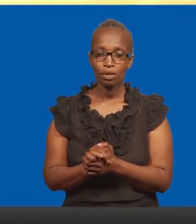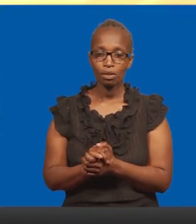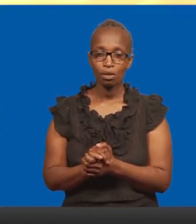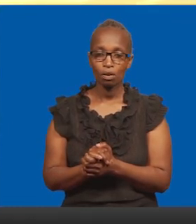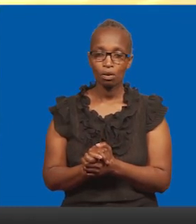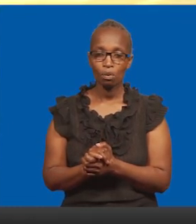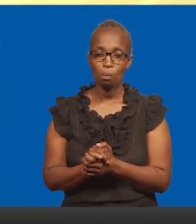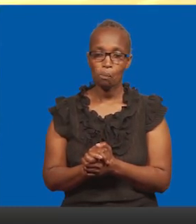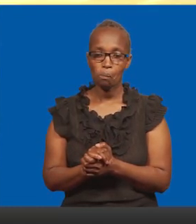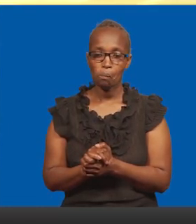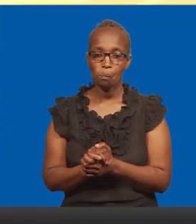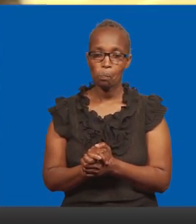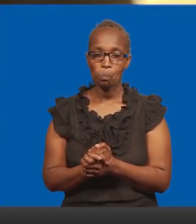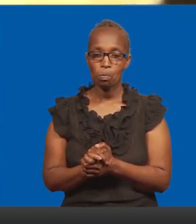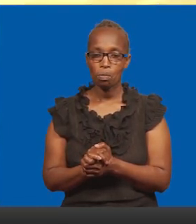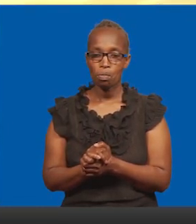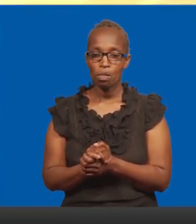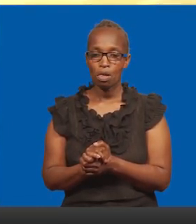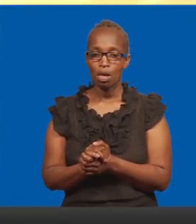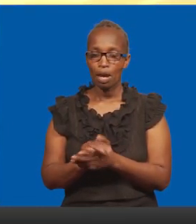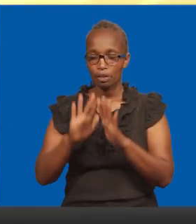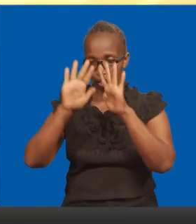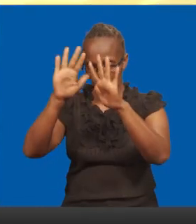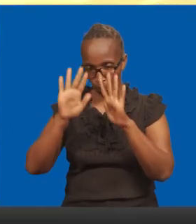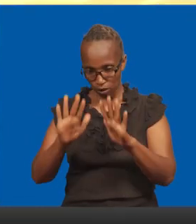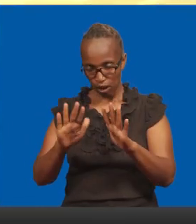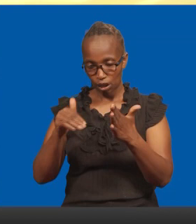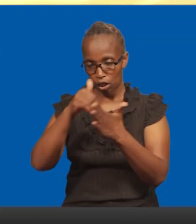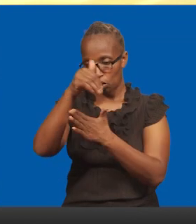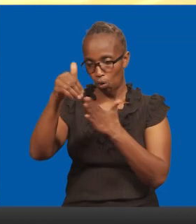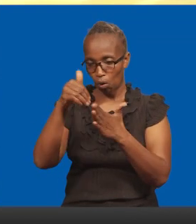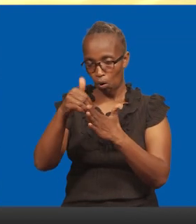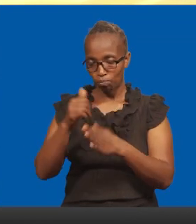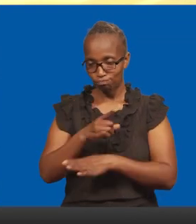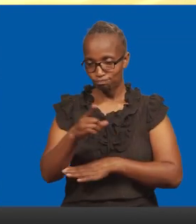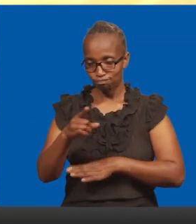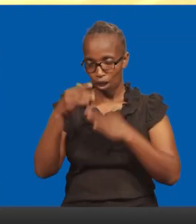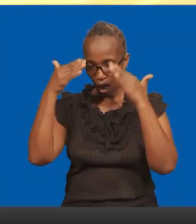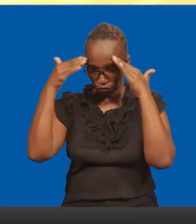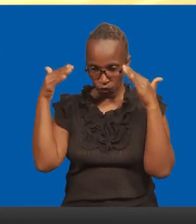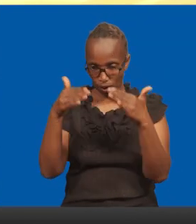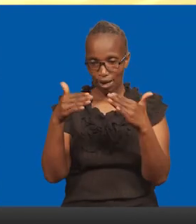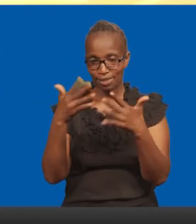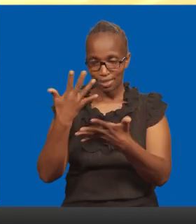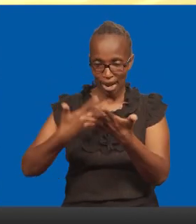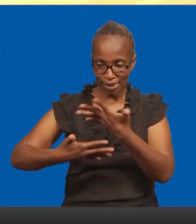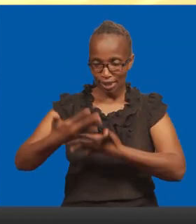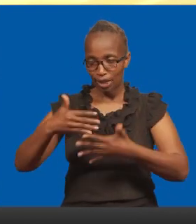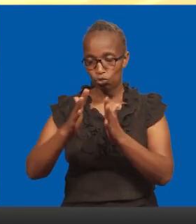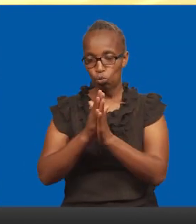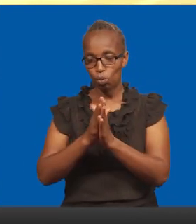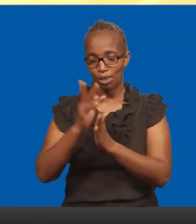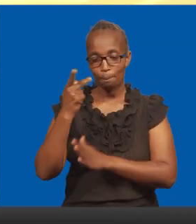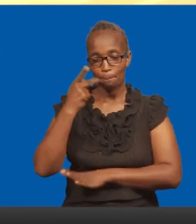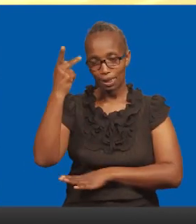kijamii. So don't get swayed by what you see on social media. It's important that you are focused, you